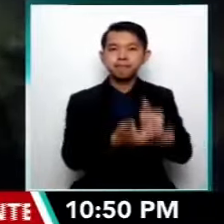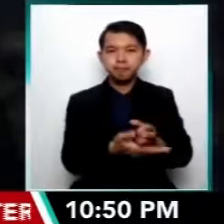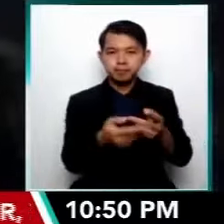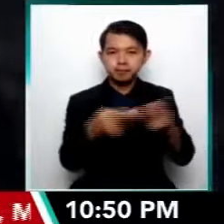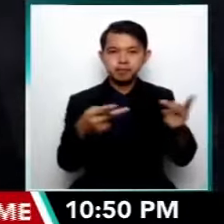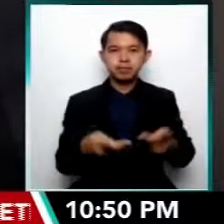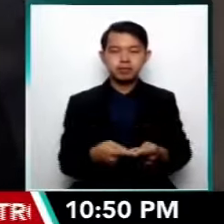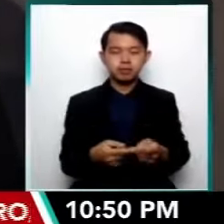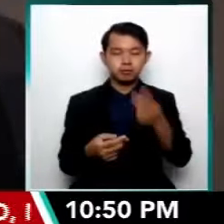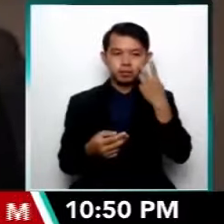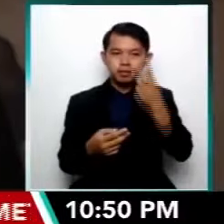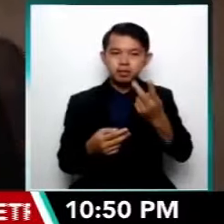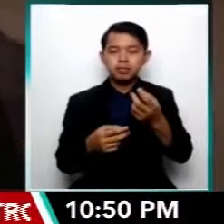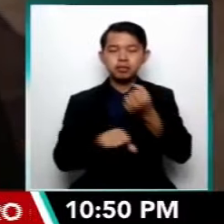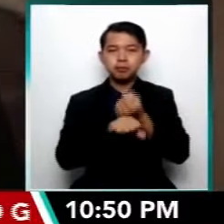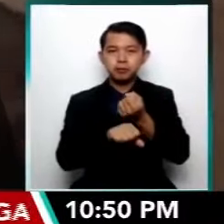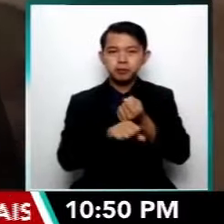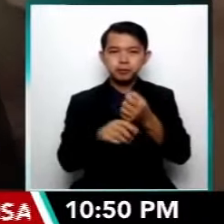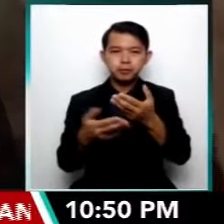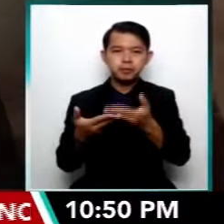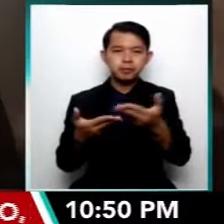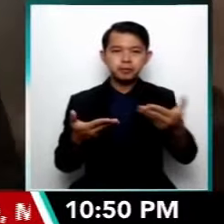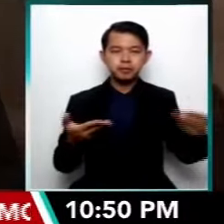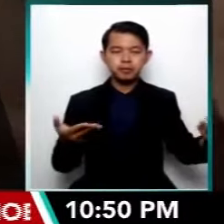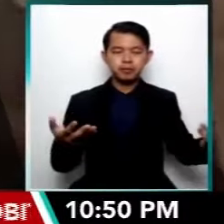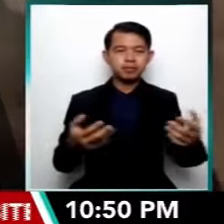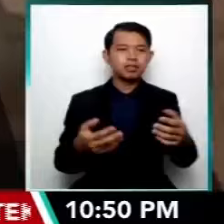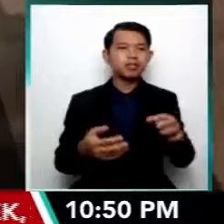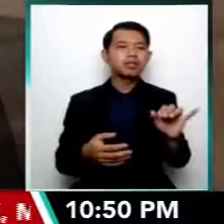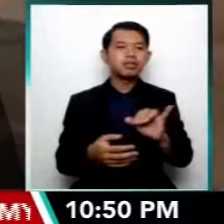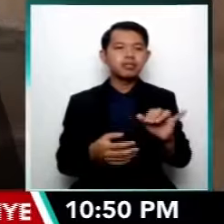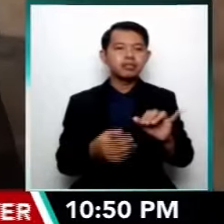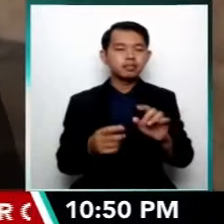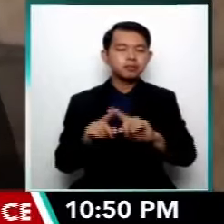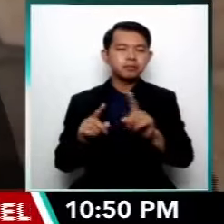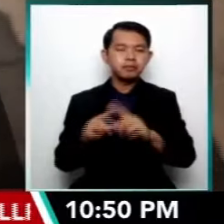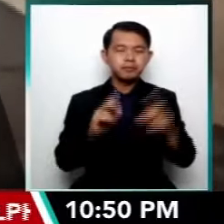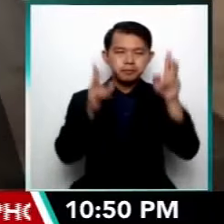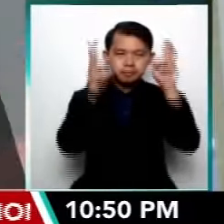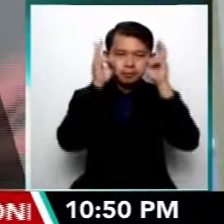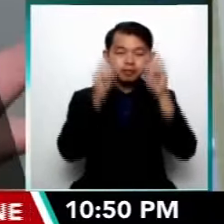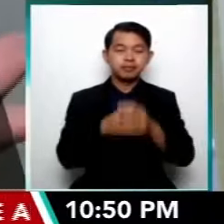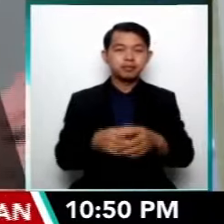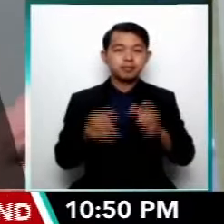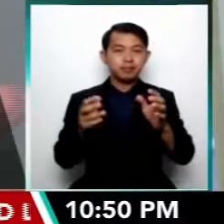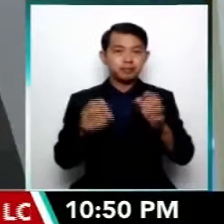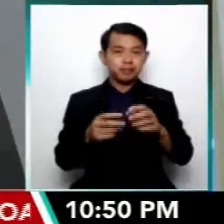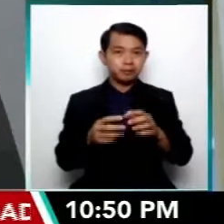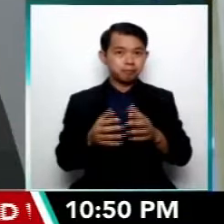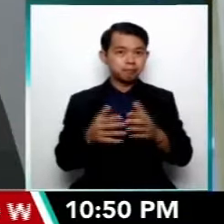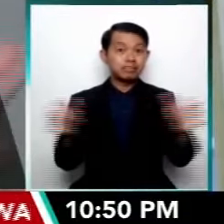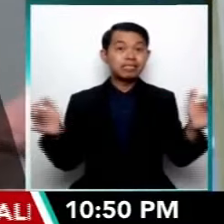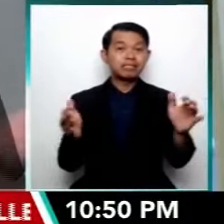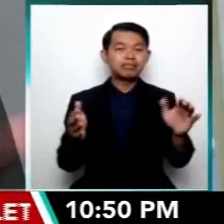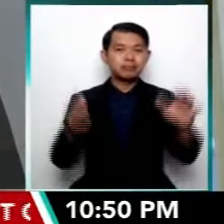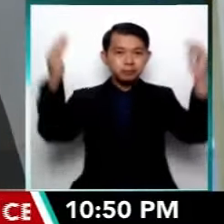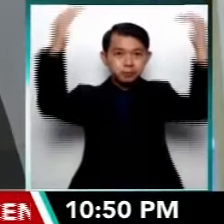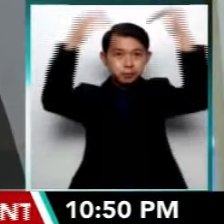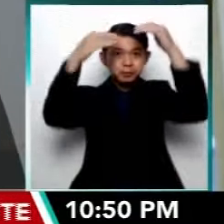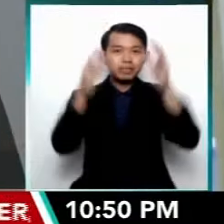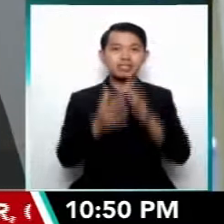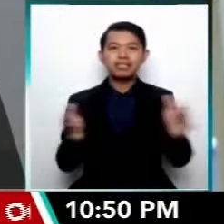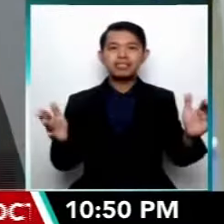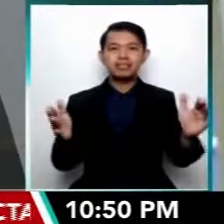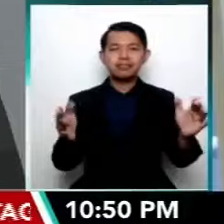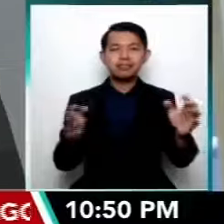nak kawangis daw ng isang uri ng gulay Ito po yung tinatawag namin na giant squash stalactites stalagmites may heli